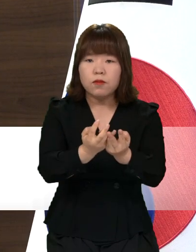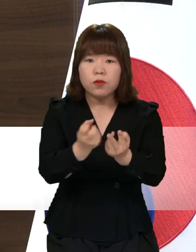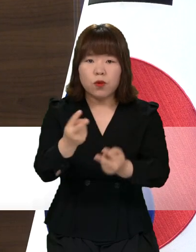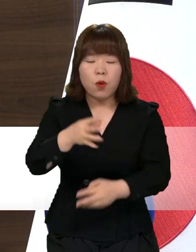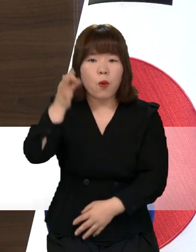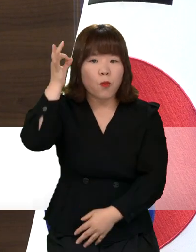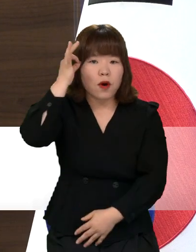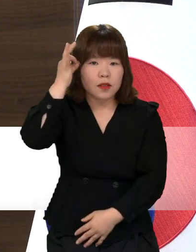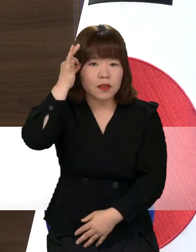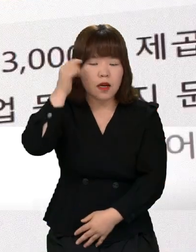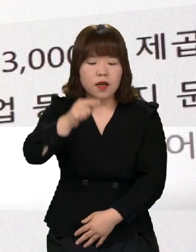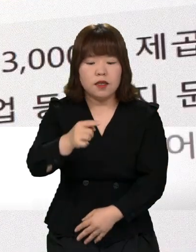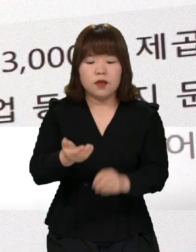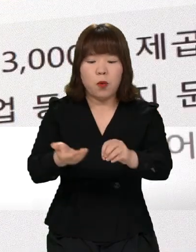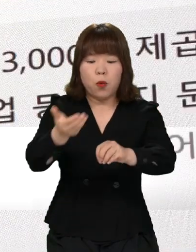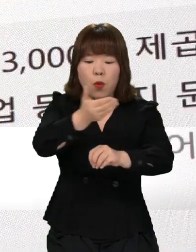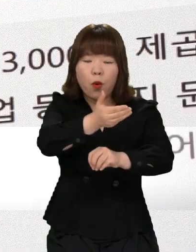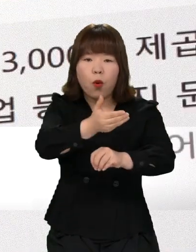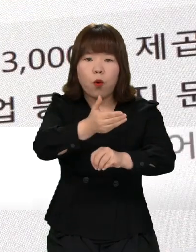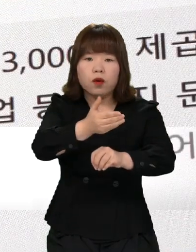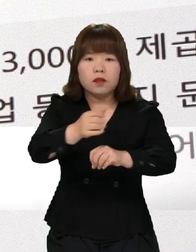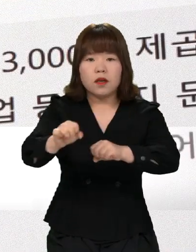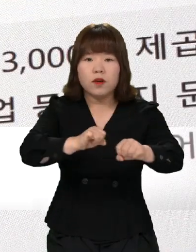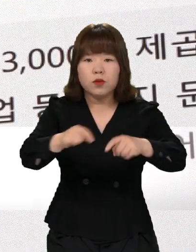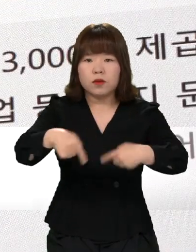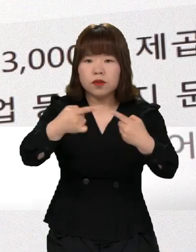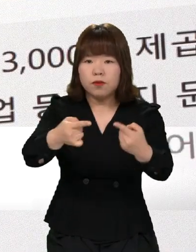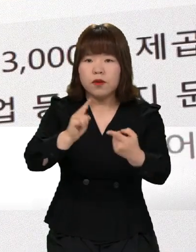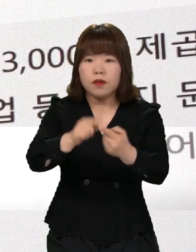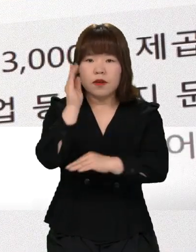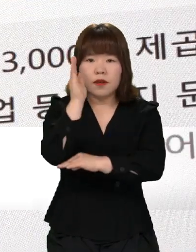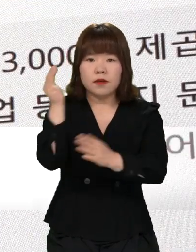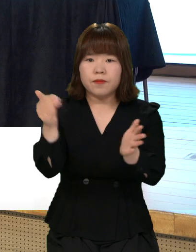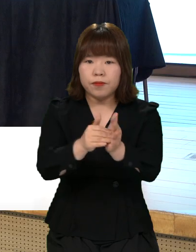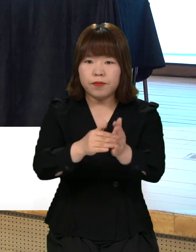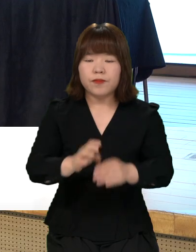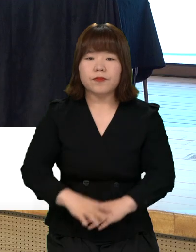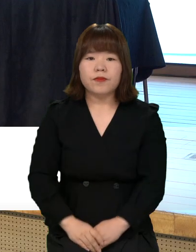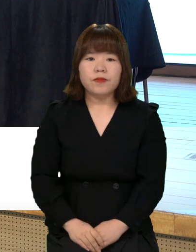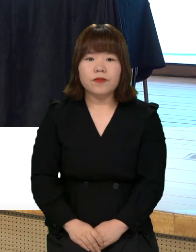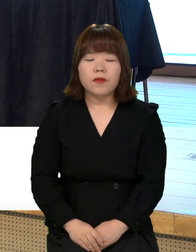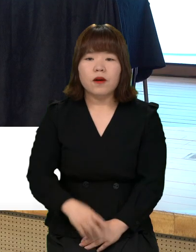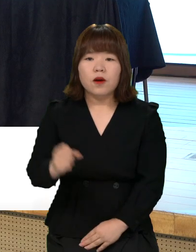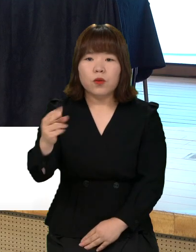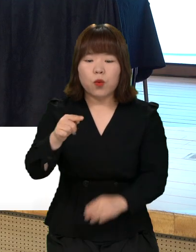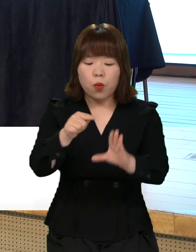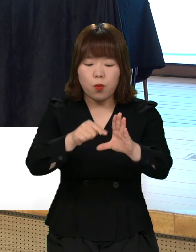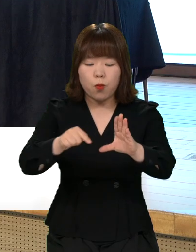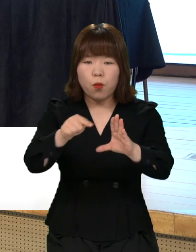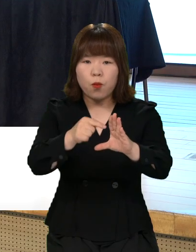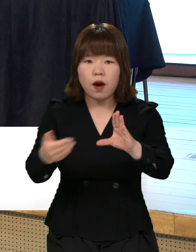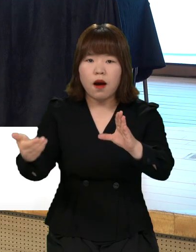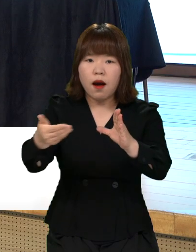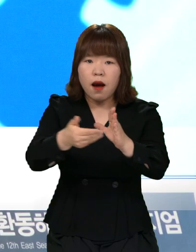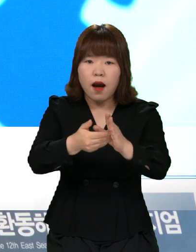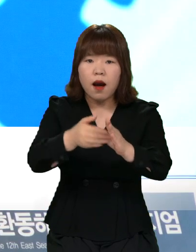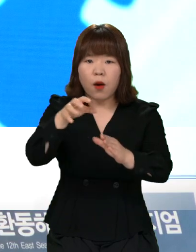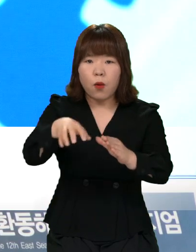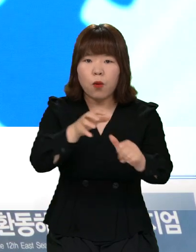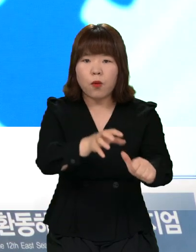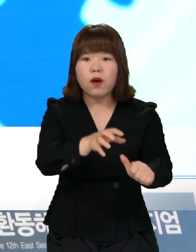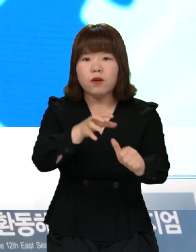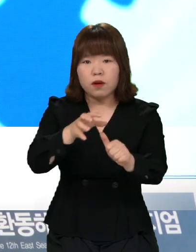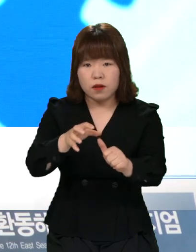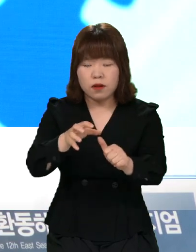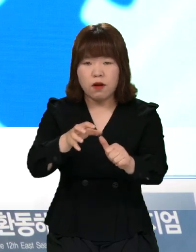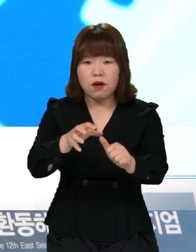활용 포시의 북극 경제참여 방안에 대한 주제 발표가 진행됐습니다 또 이후 열린 토론에서는 포항